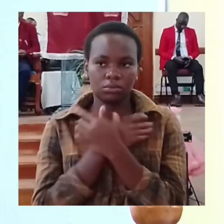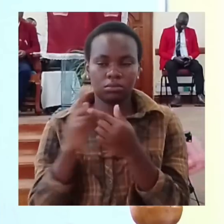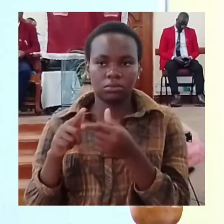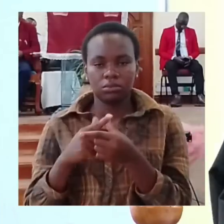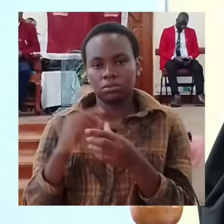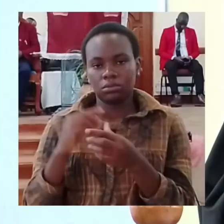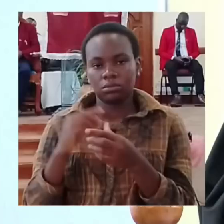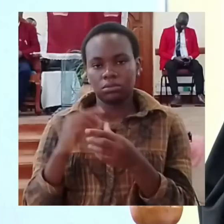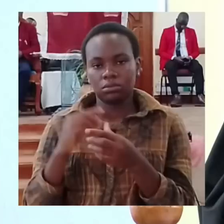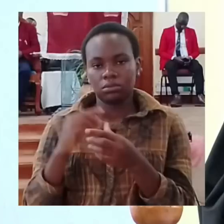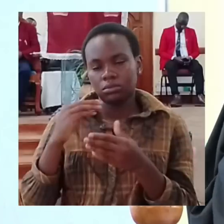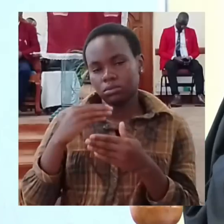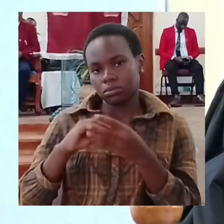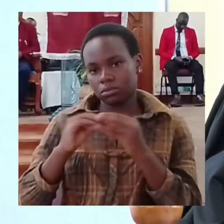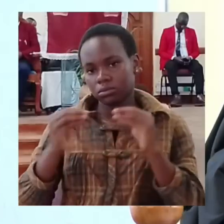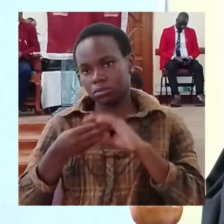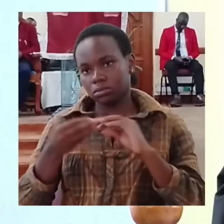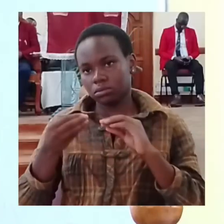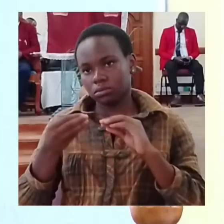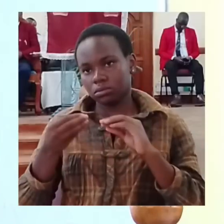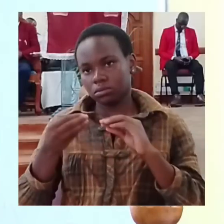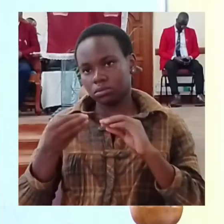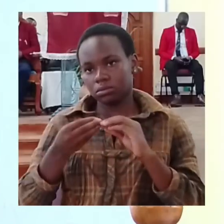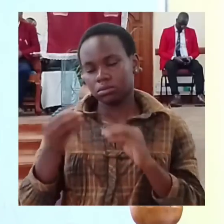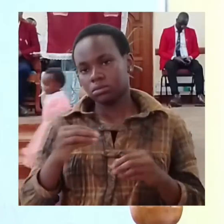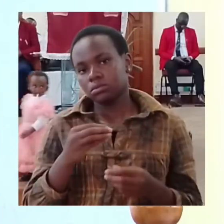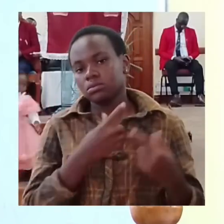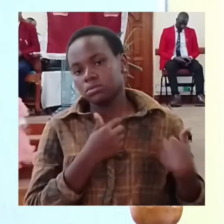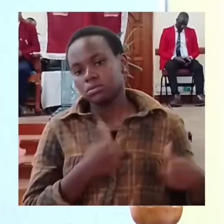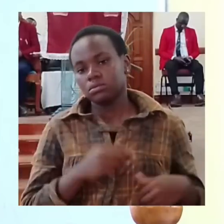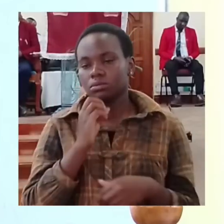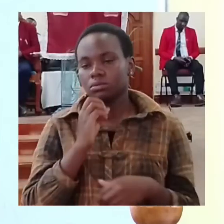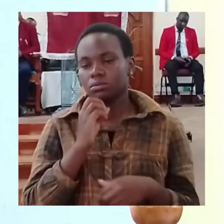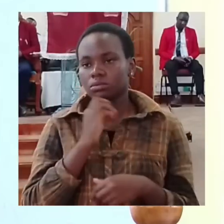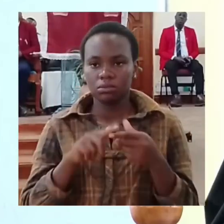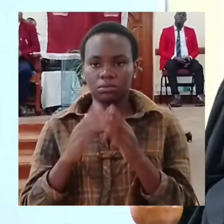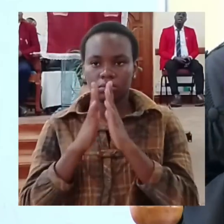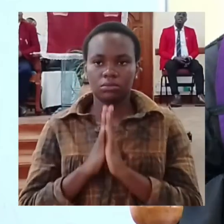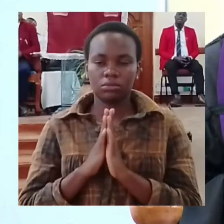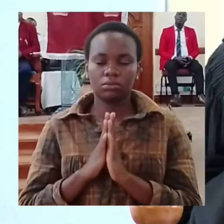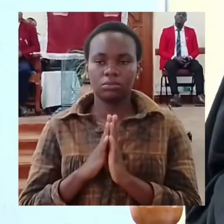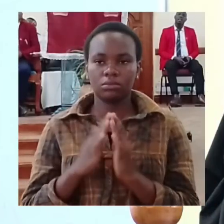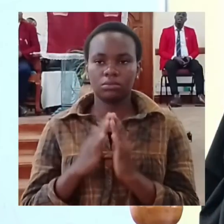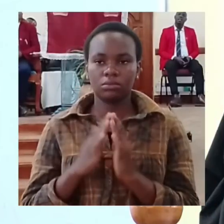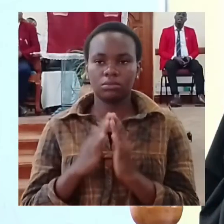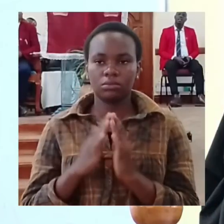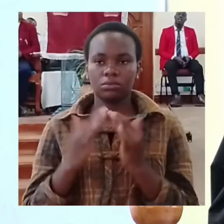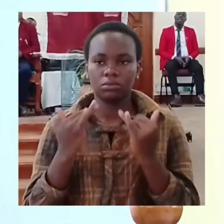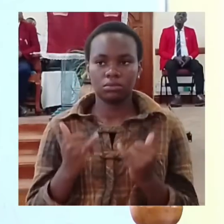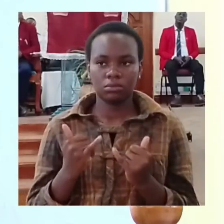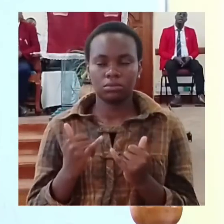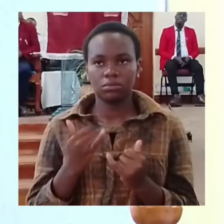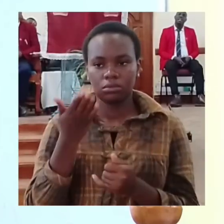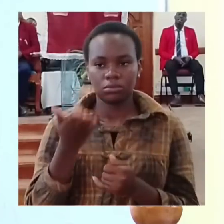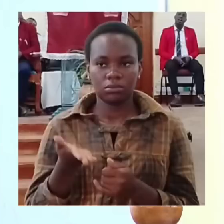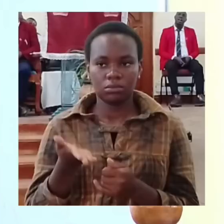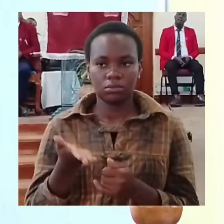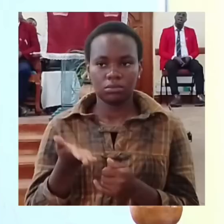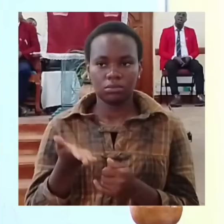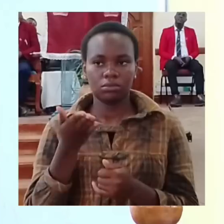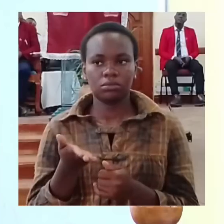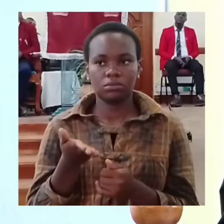nyũmbĩra ngoro ya gũgwĩtigĩra Mwathani, rĩrĩ nĩ ihoya ndahoya ndĩ mbere